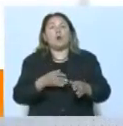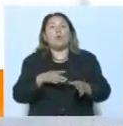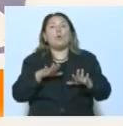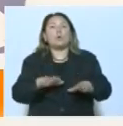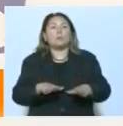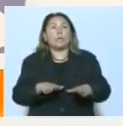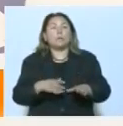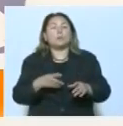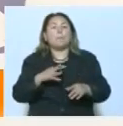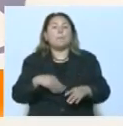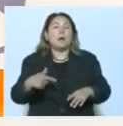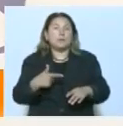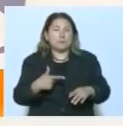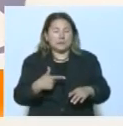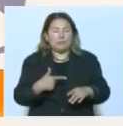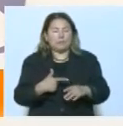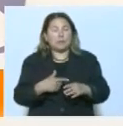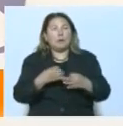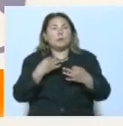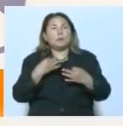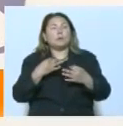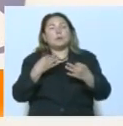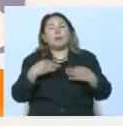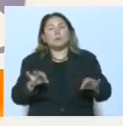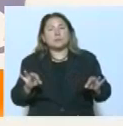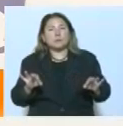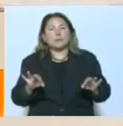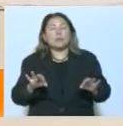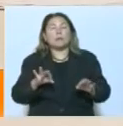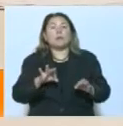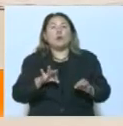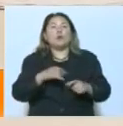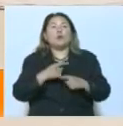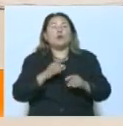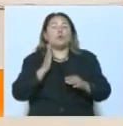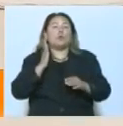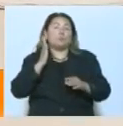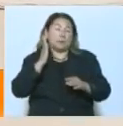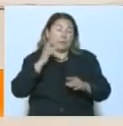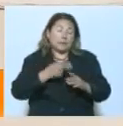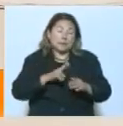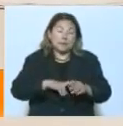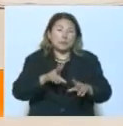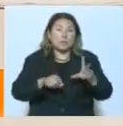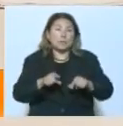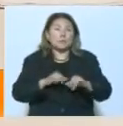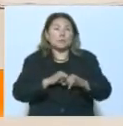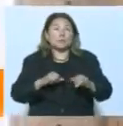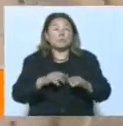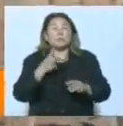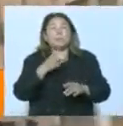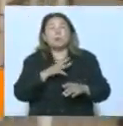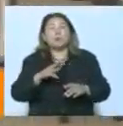жасақталған. Сондай-ақ Маңғыстау жастары биылда тәуелсіздік ұрпақтары жобасына инновациялық және әлеуметтік идеясын ұсынып, оны іске асыруға 1 миллион